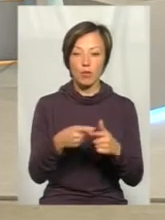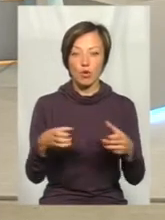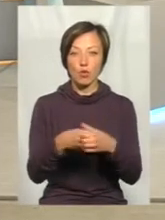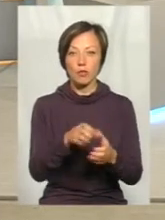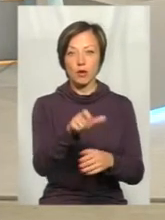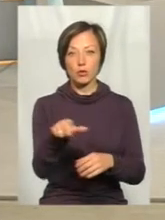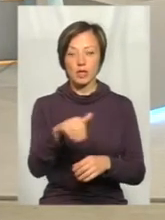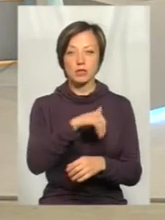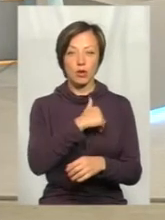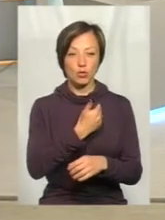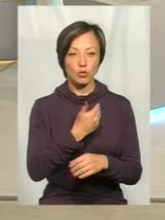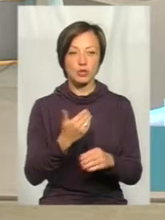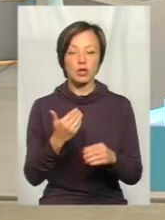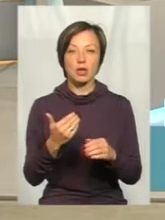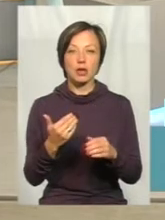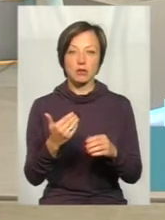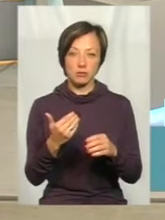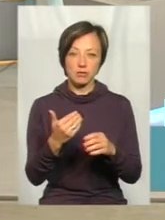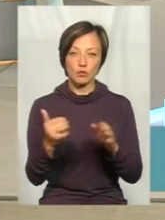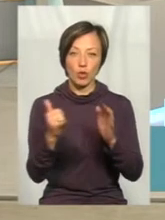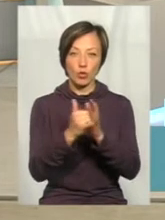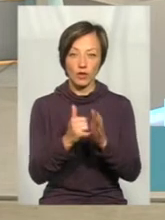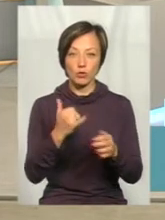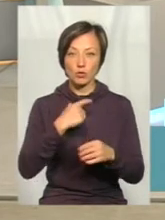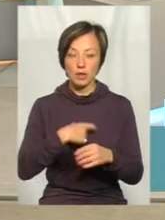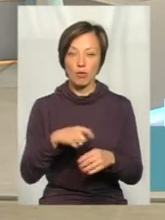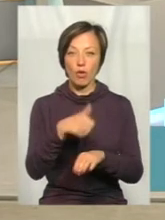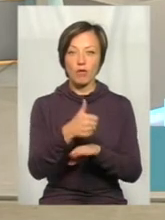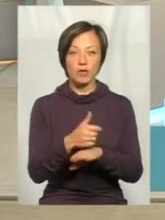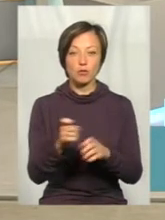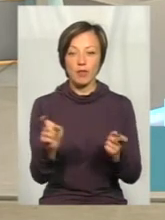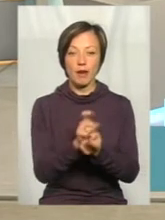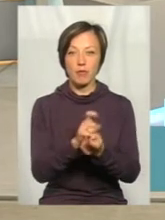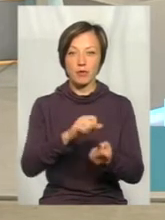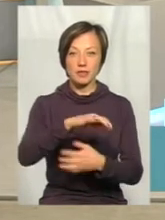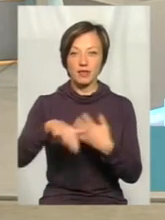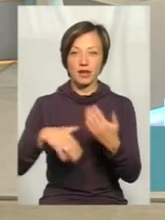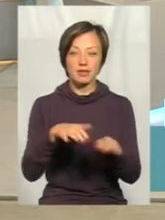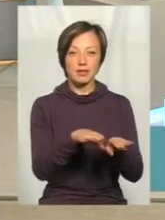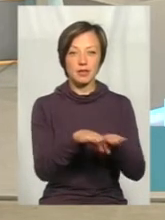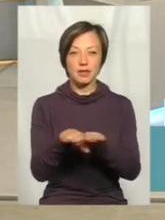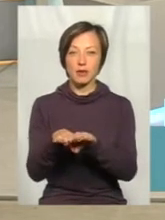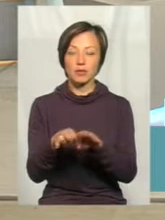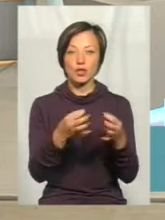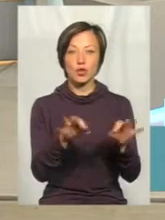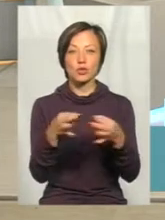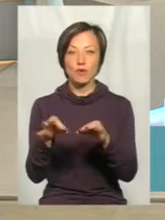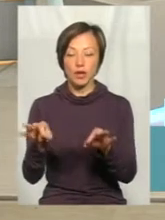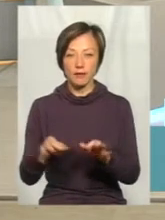людей там захоче створити об'єкт, то це можна зробити, головне, щоб не посварилися на етапі